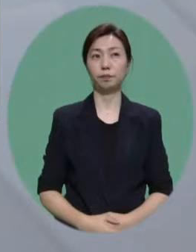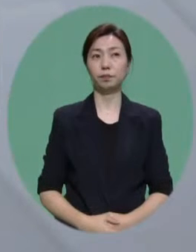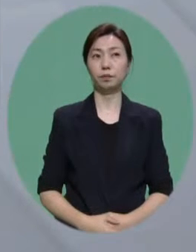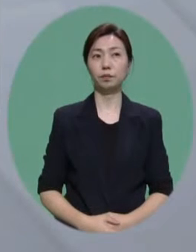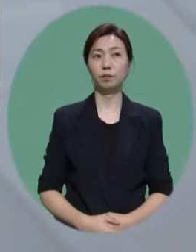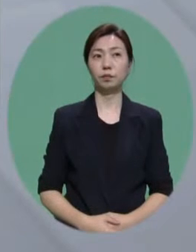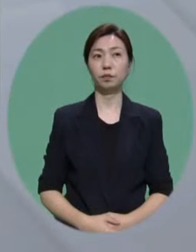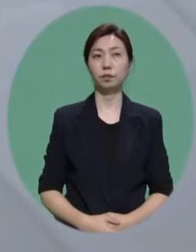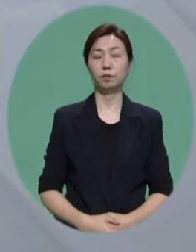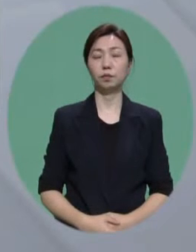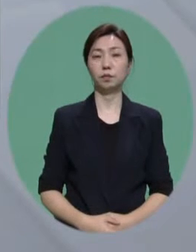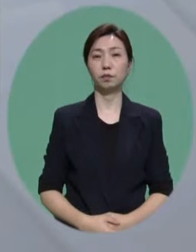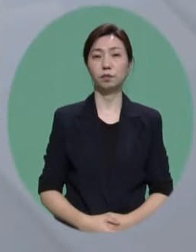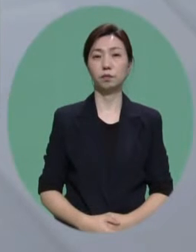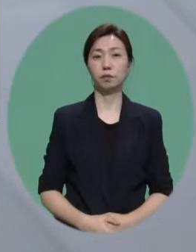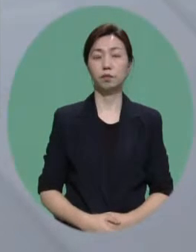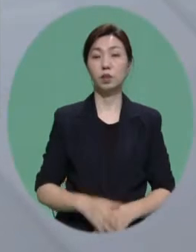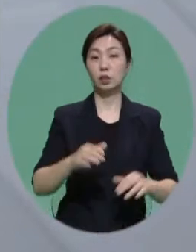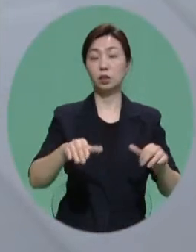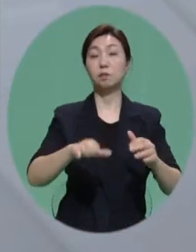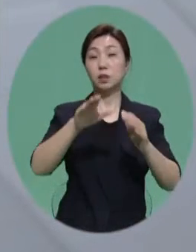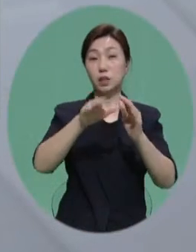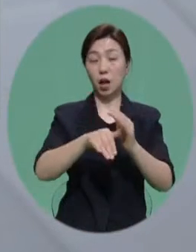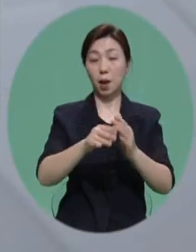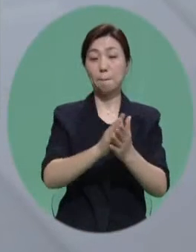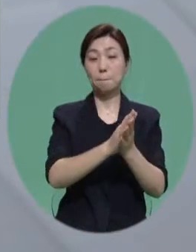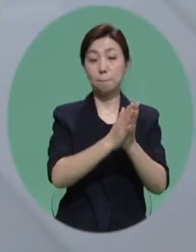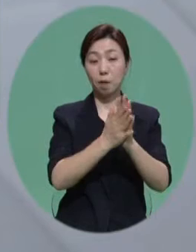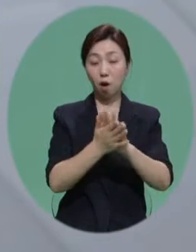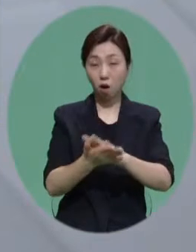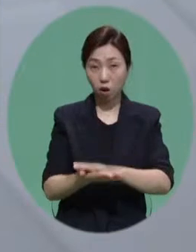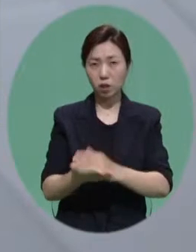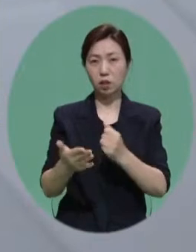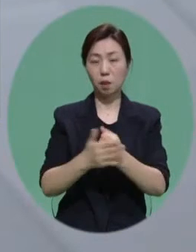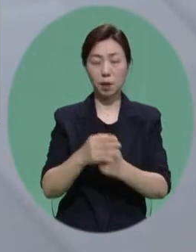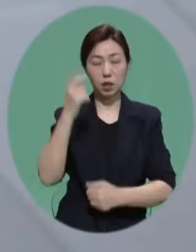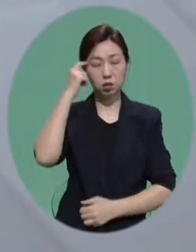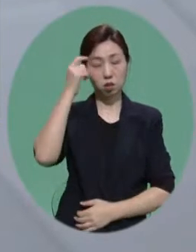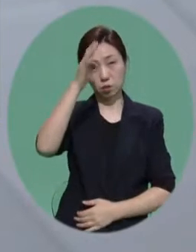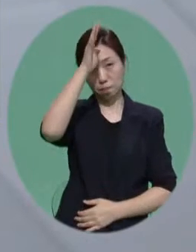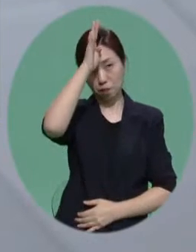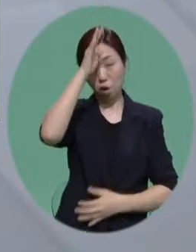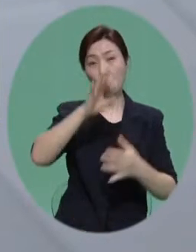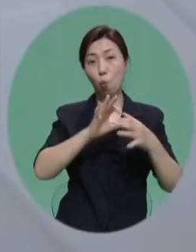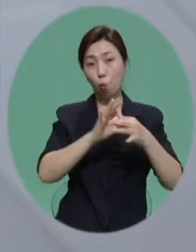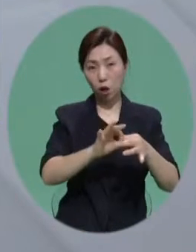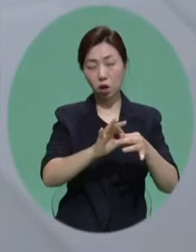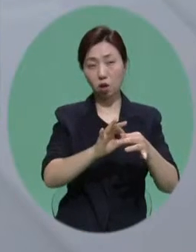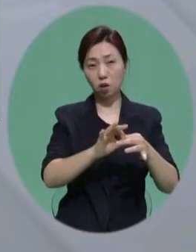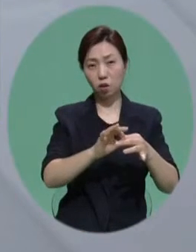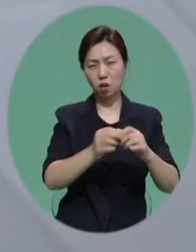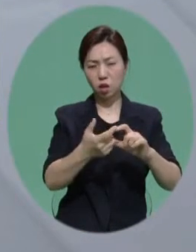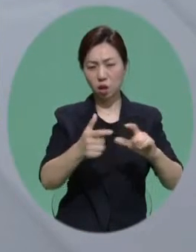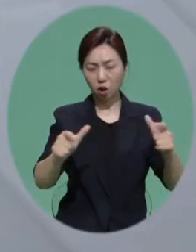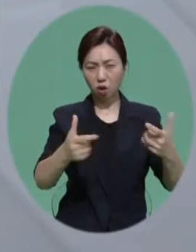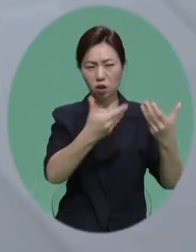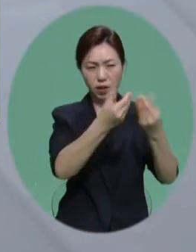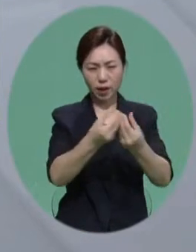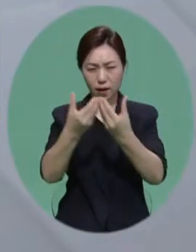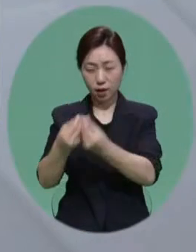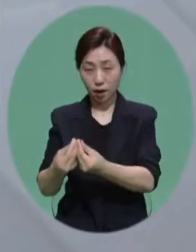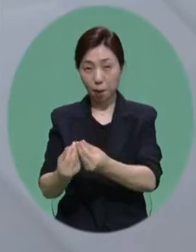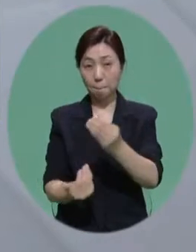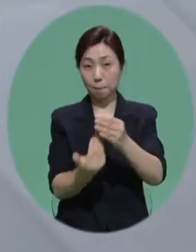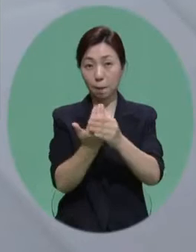어 시대가 이제 바뀜에 따라서 사실 정신병 과 관련된 이런 많은 사례들이 지금 나오고